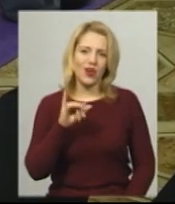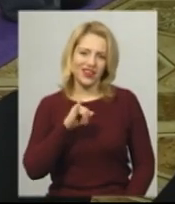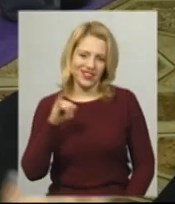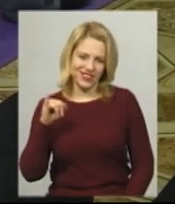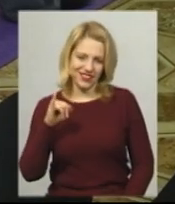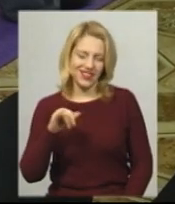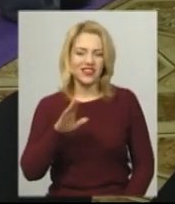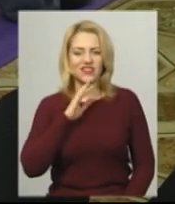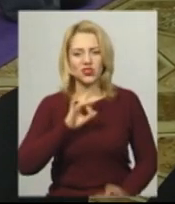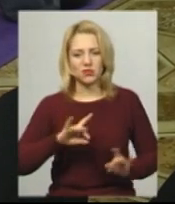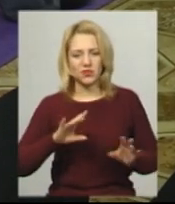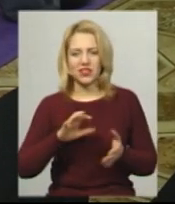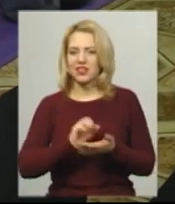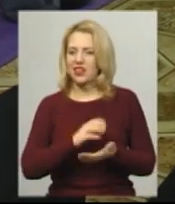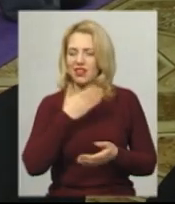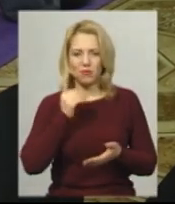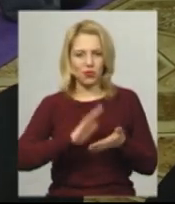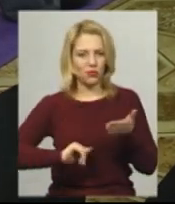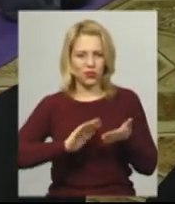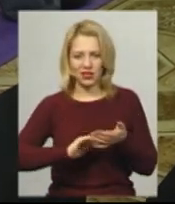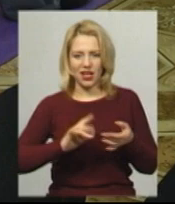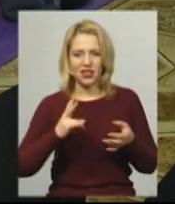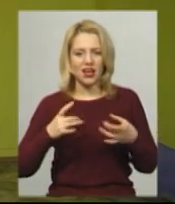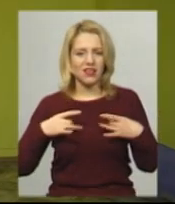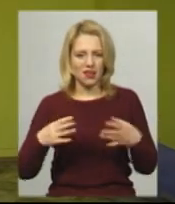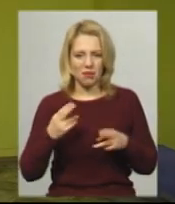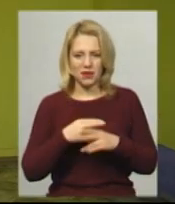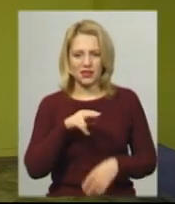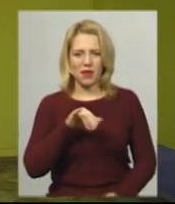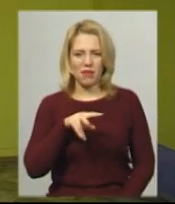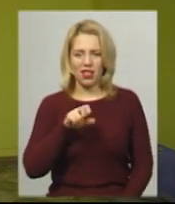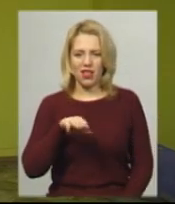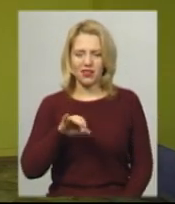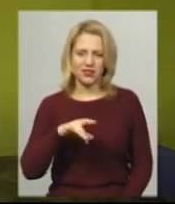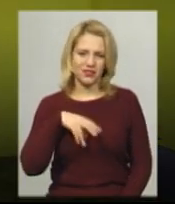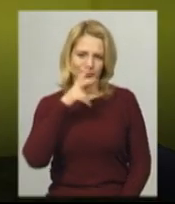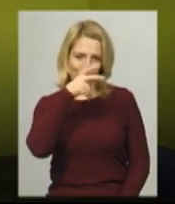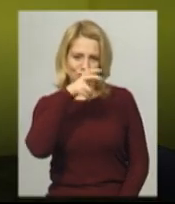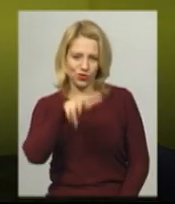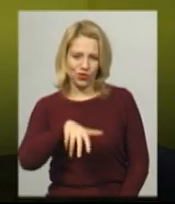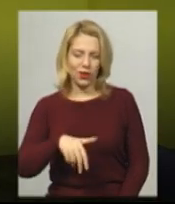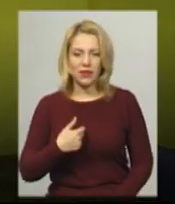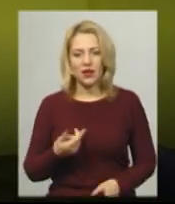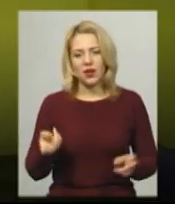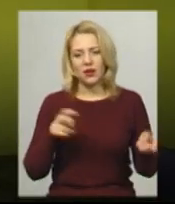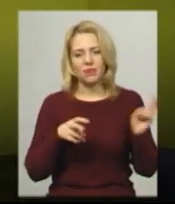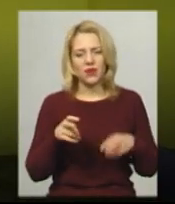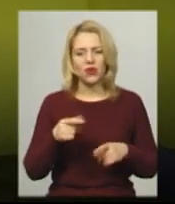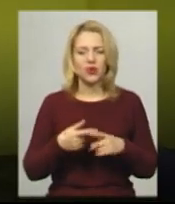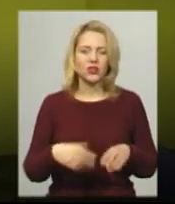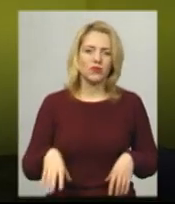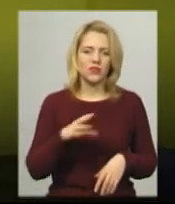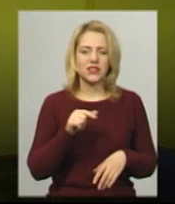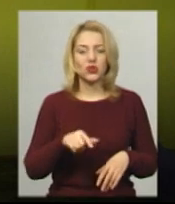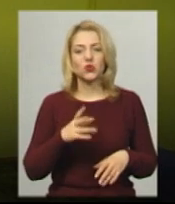Яновицька, розповідає, занять не пропускає, а на свята без пілатесу їй нудно. Приходимо ми всі. Тут не тільки, ще раз наголошуюся, фізкультура,